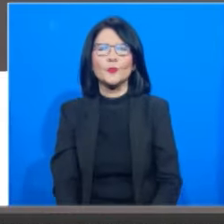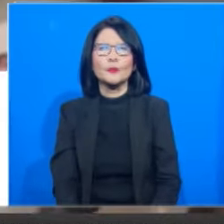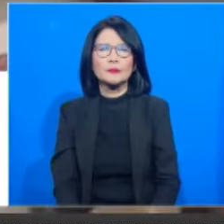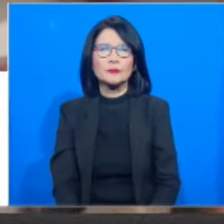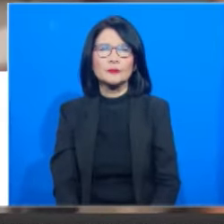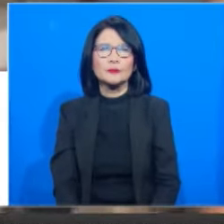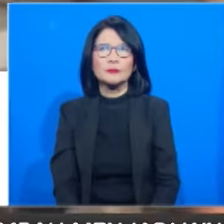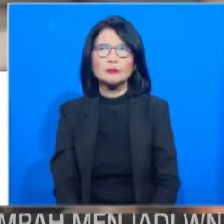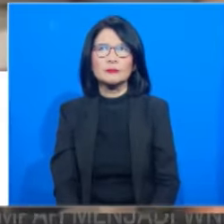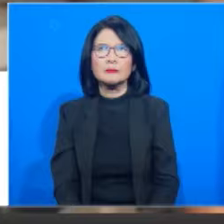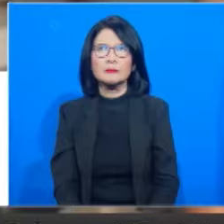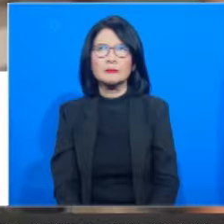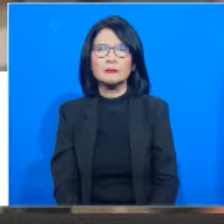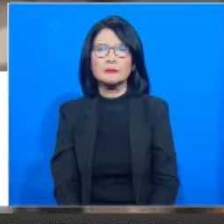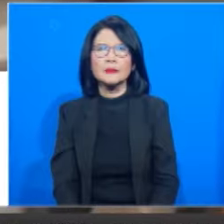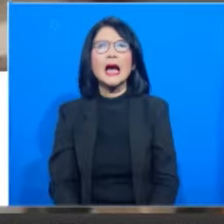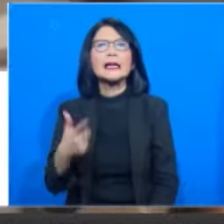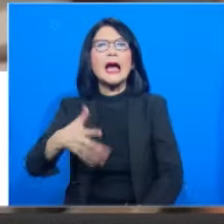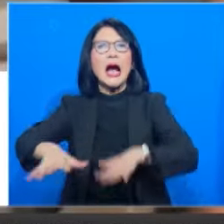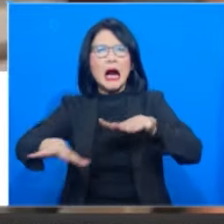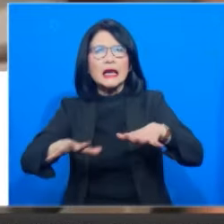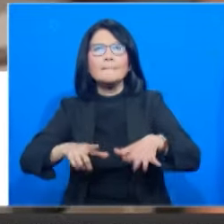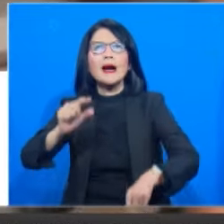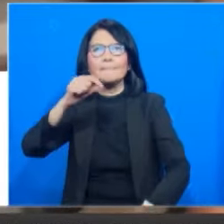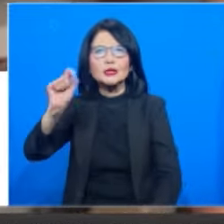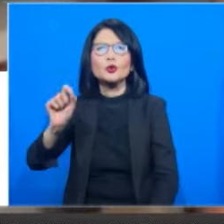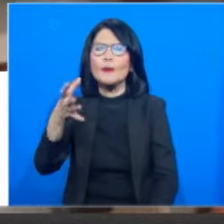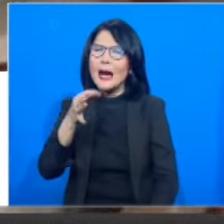Garut. Ini dampak gempa betul, Pak? Iya, barusan.